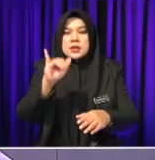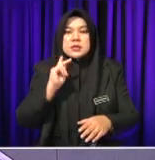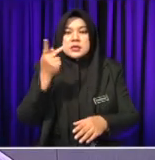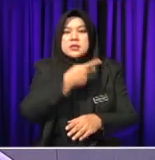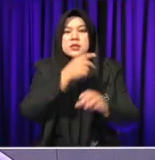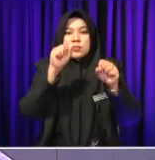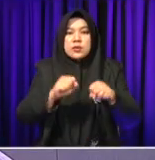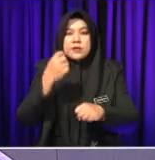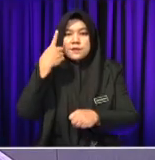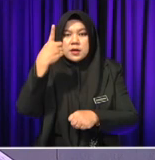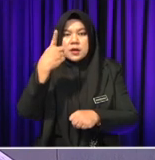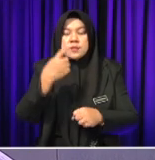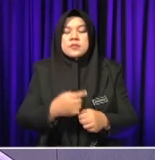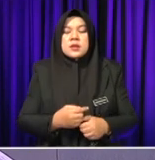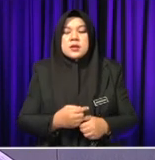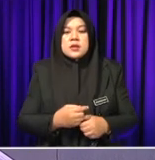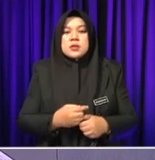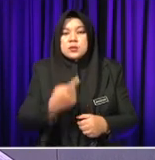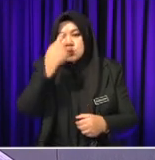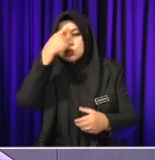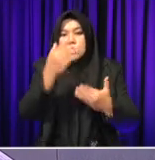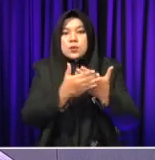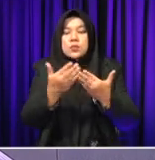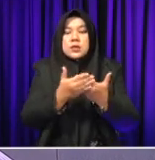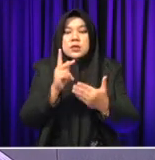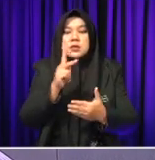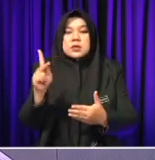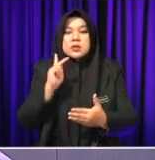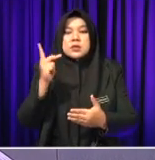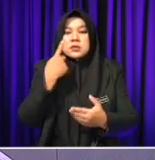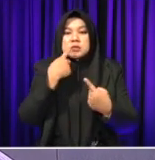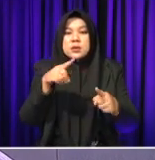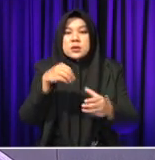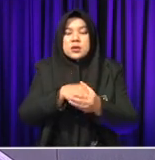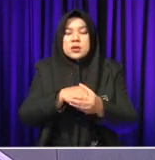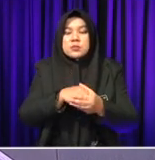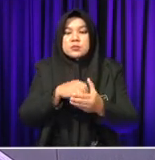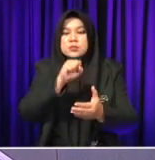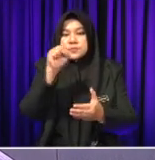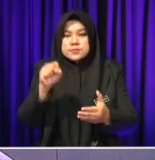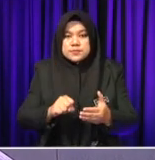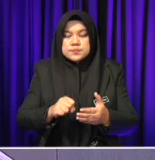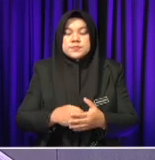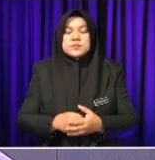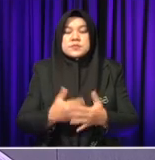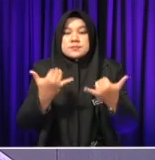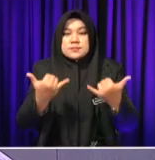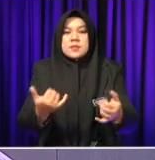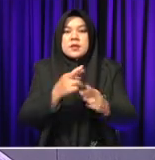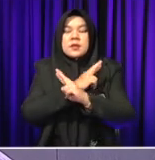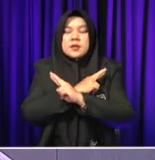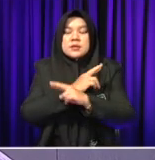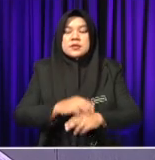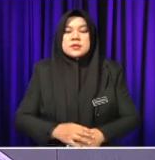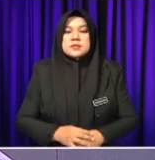memberi manfaat untuk kita Permudah menjawab dalam kehidupan kita kelak Baiklah kita nak bererehat seketika boleh Ustazah jangan ke